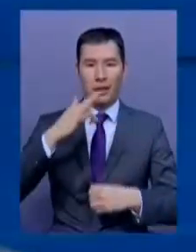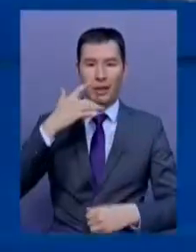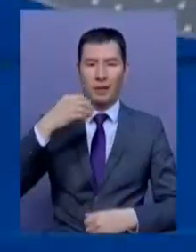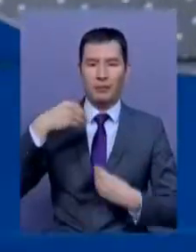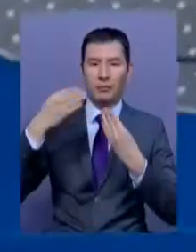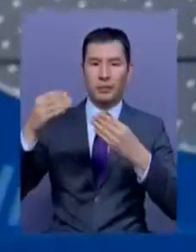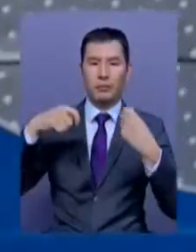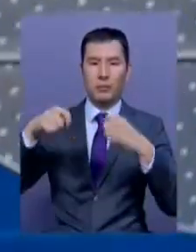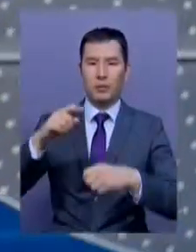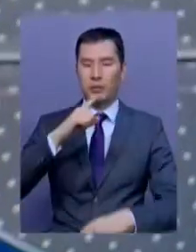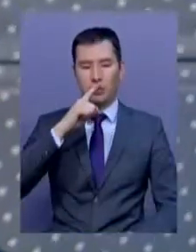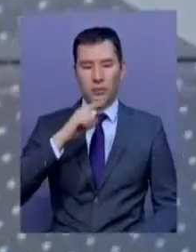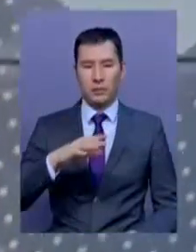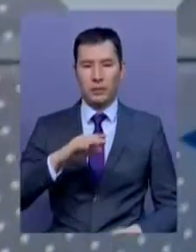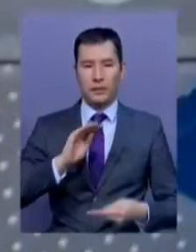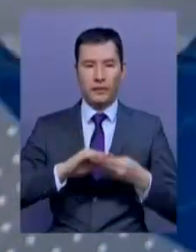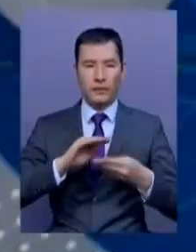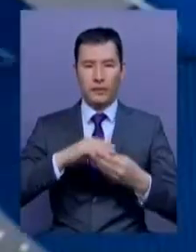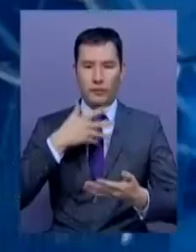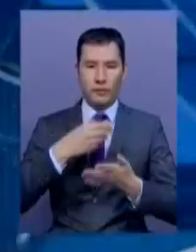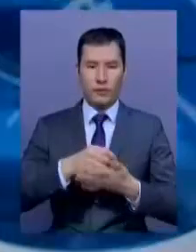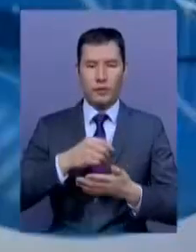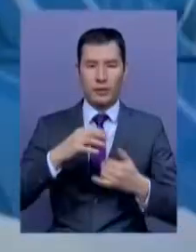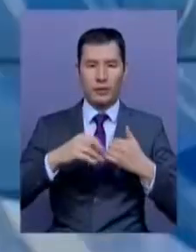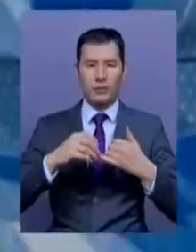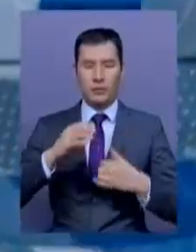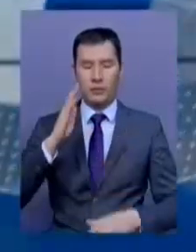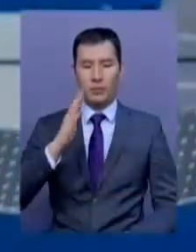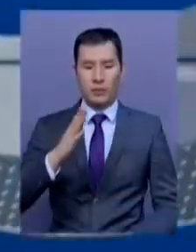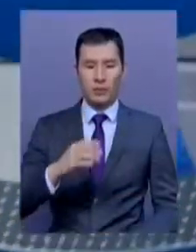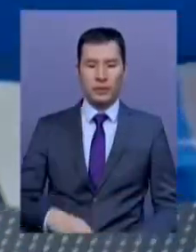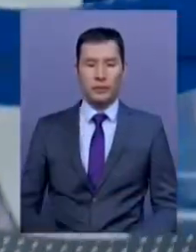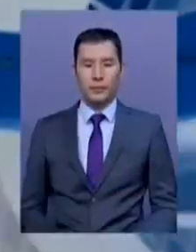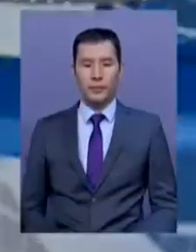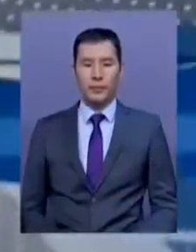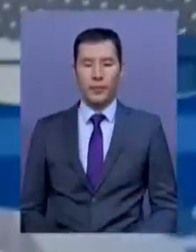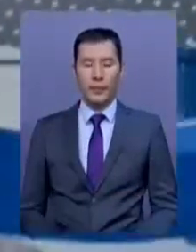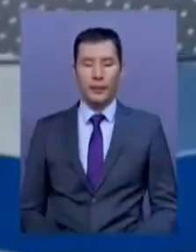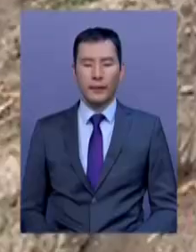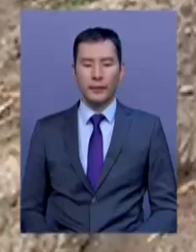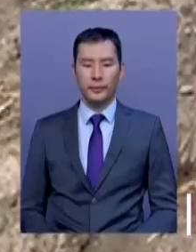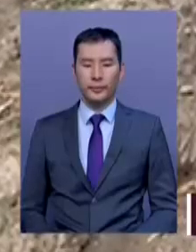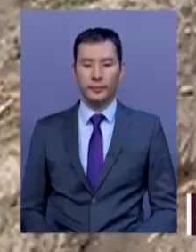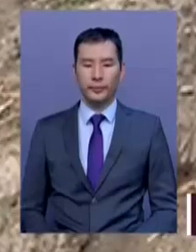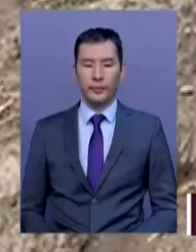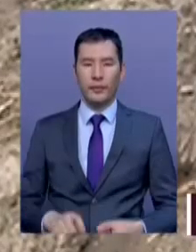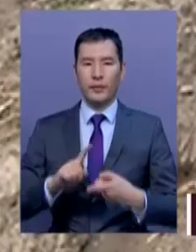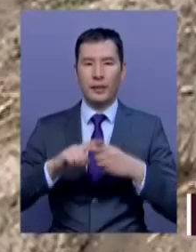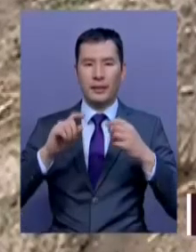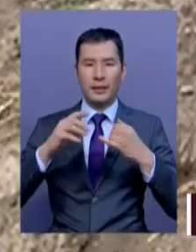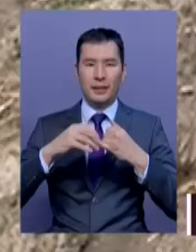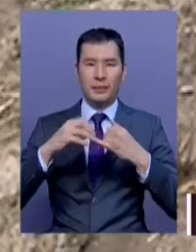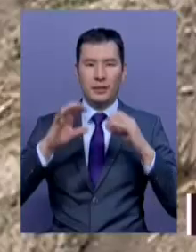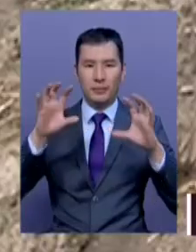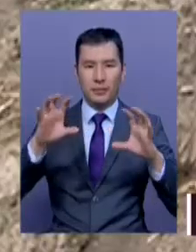Бұдан бұлай игерілмеген және тиімсіз игерілген жерлер мемлекет меншігіне өтетін болады. Жер кодексінің 24-ші